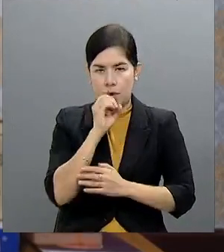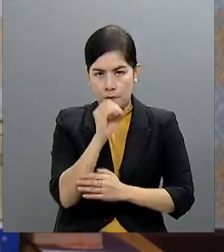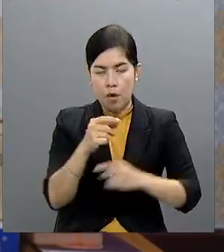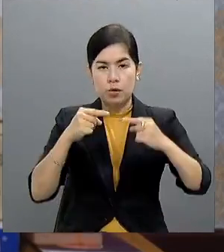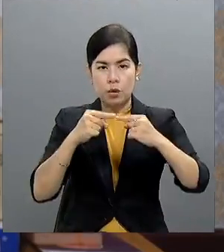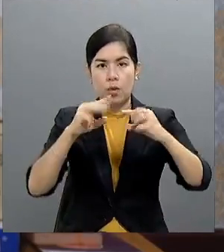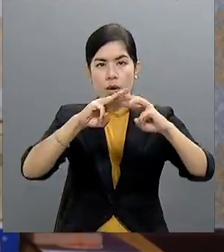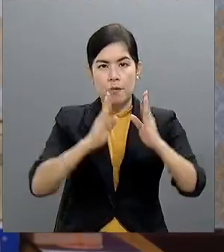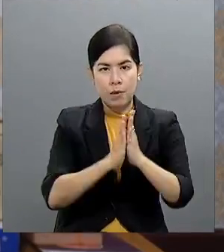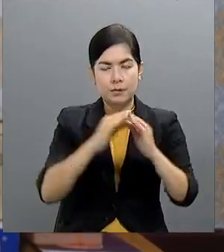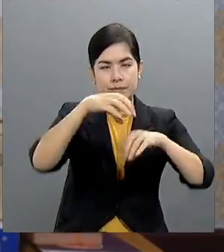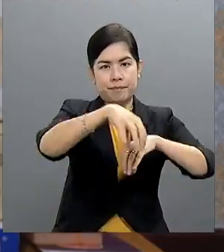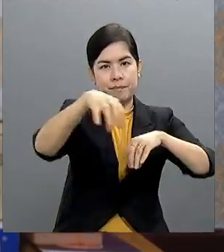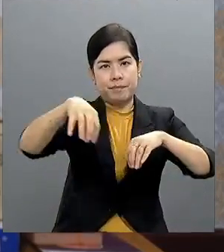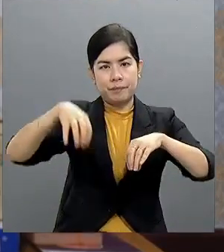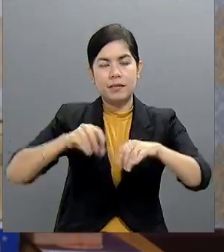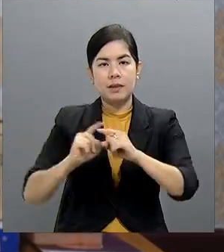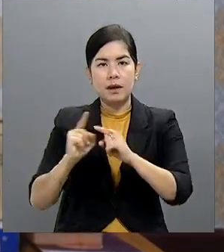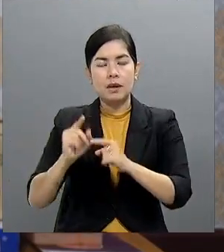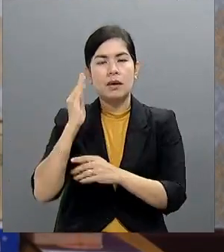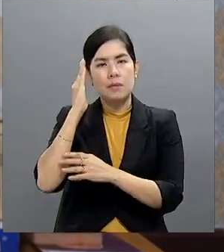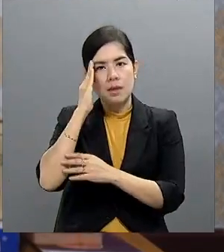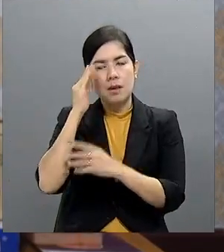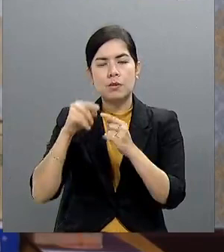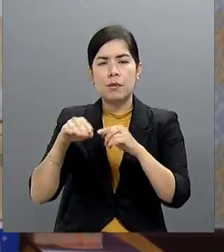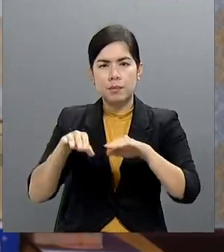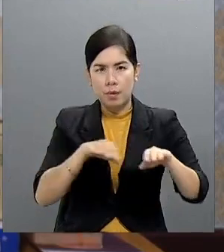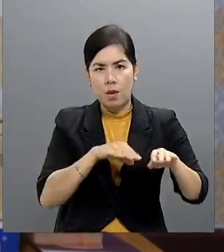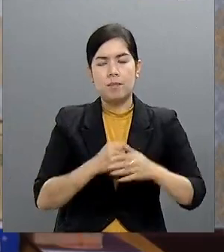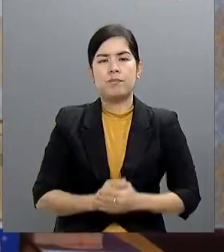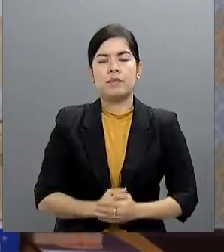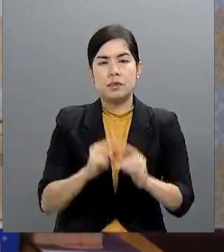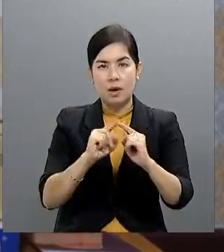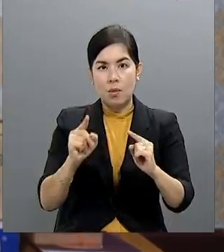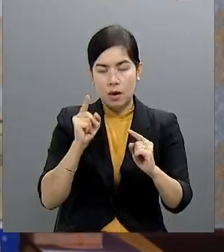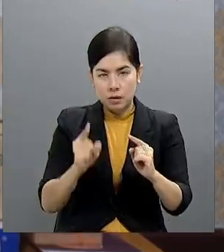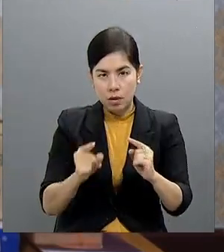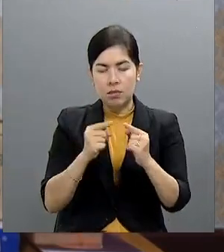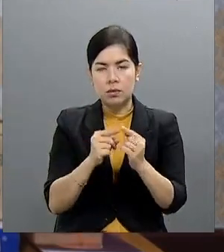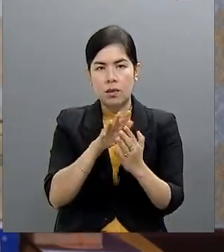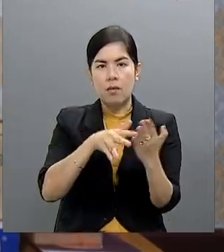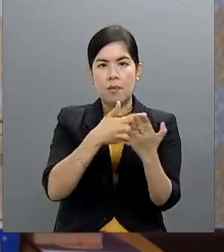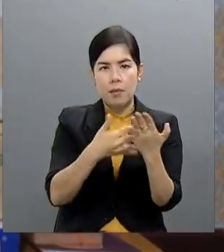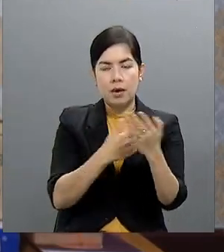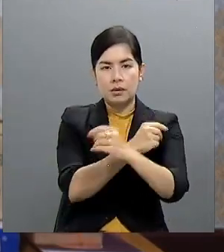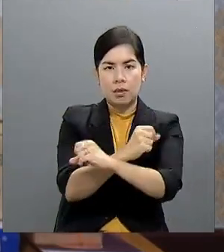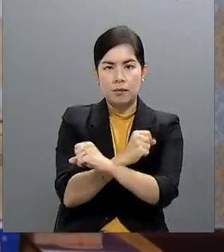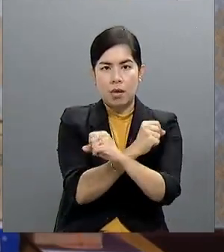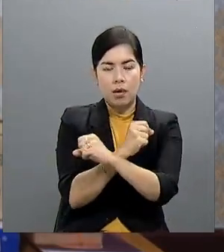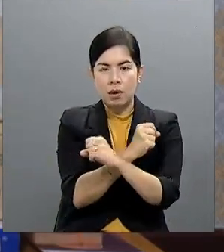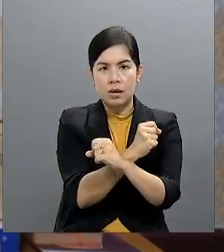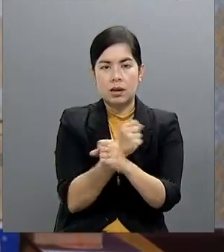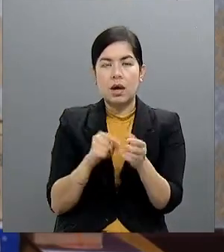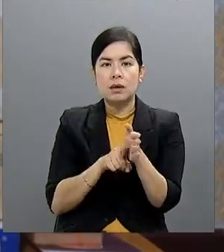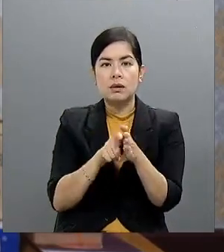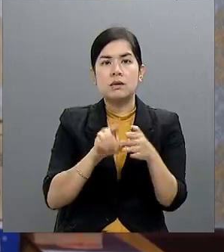ได้แต่ก็ต้องให้เป็นไปตามมาตรการการป้องกันที่หน่วยง